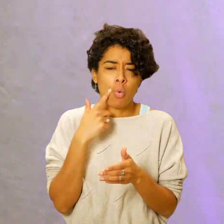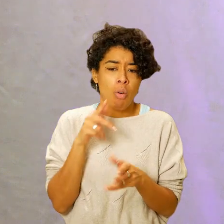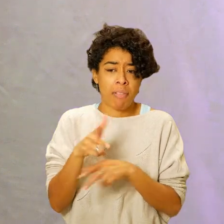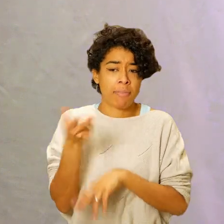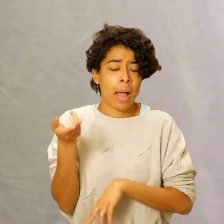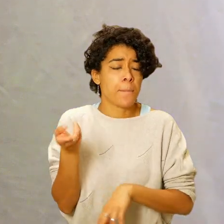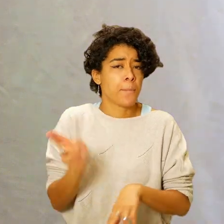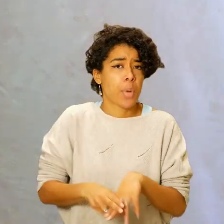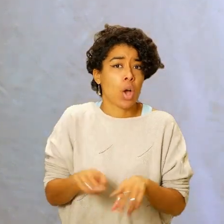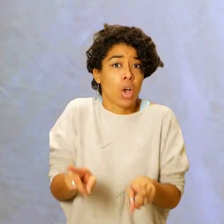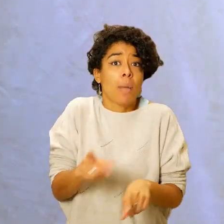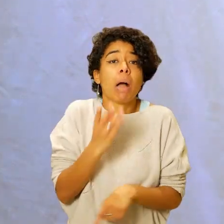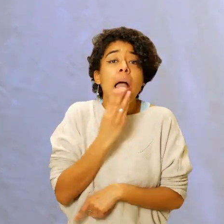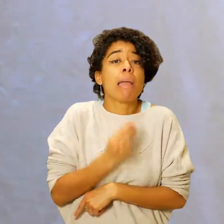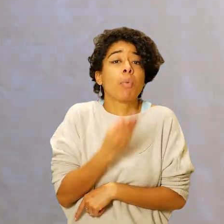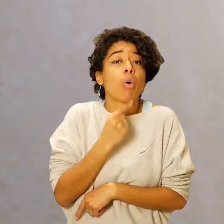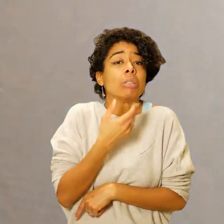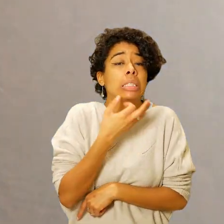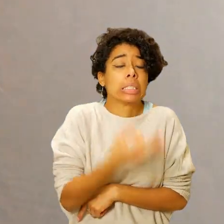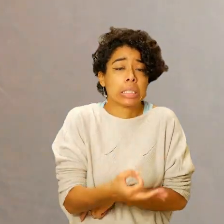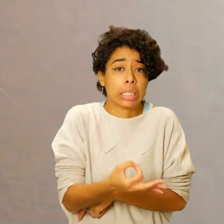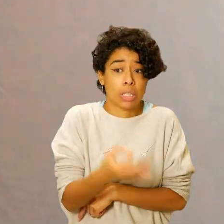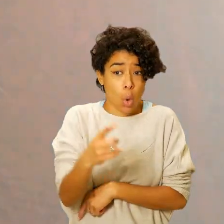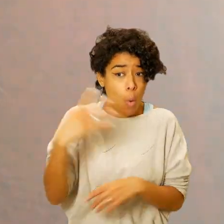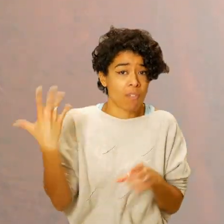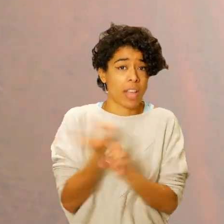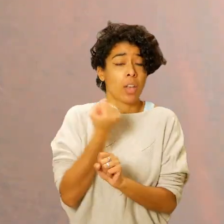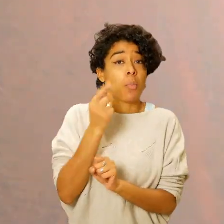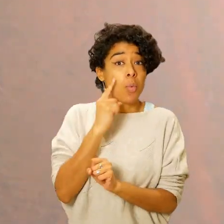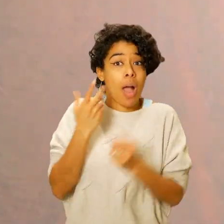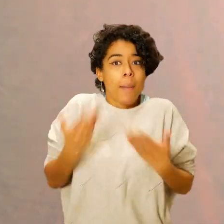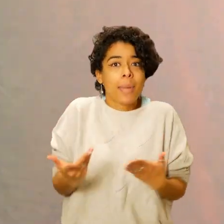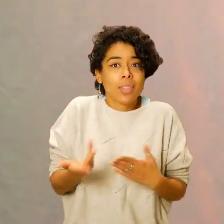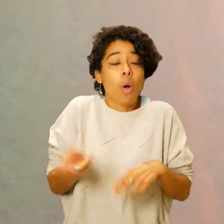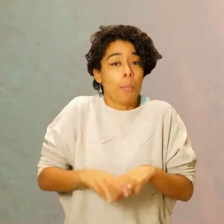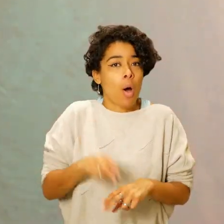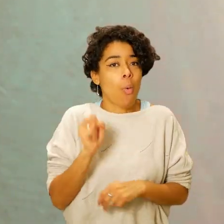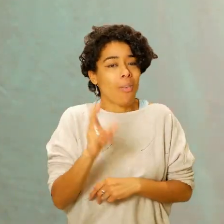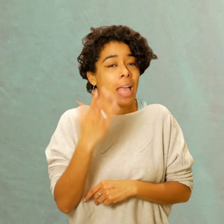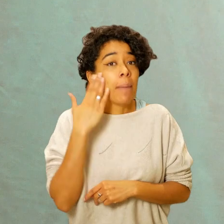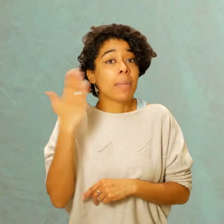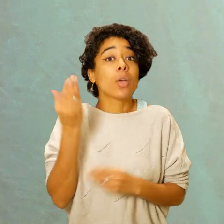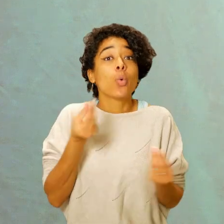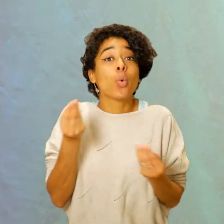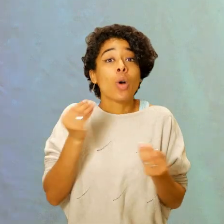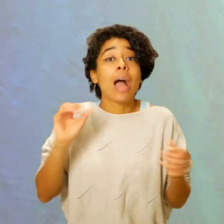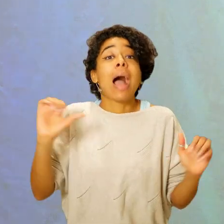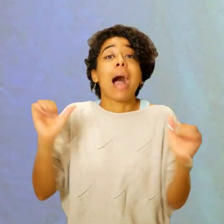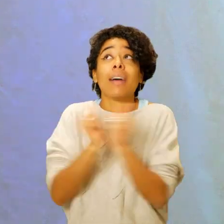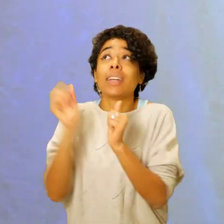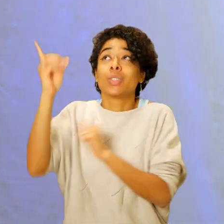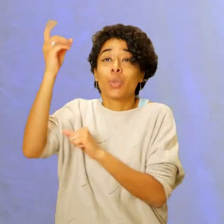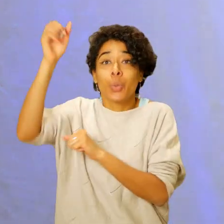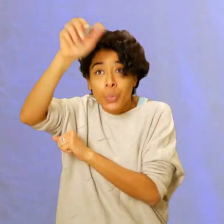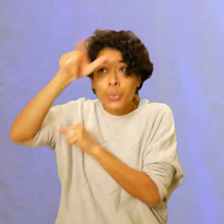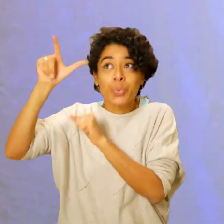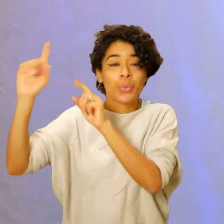sont sortis vainqueurs. Pourquoi? Parce qu'aujourd'hui, ils sont dans la présence de Dieu, ils ne sont pas perdus. Et c'est là l'intérêt.